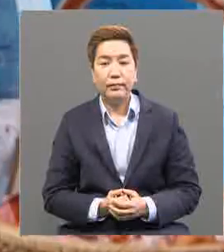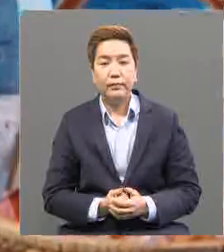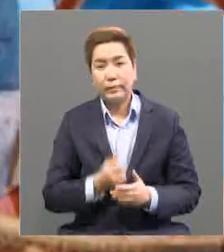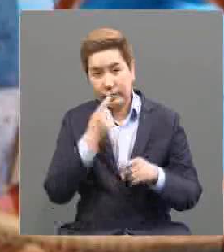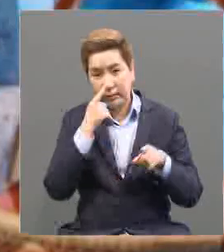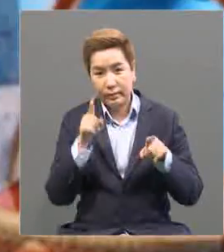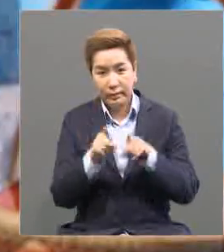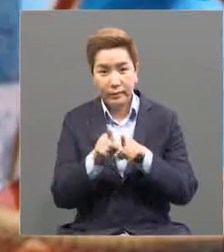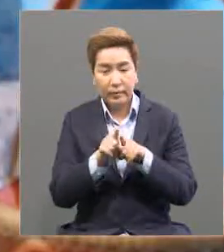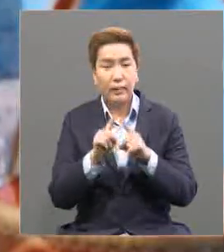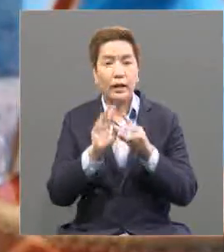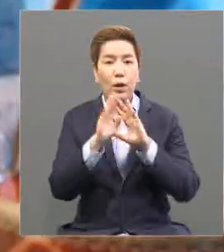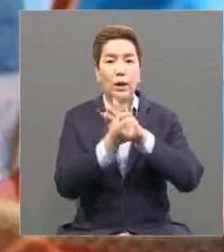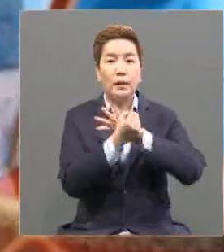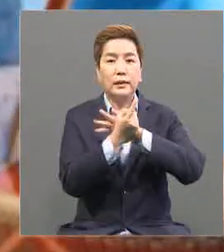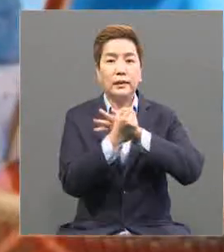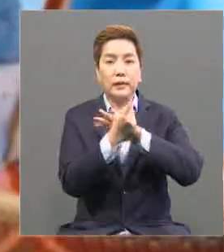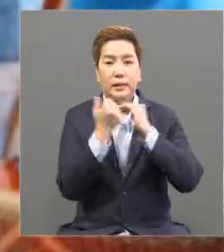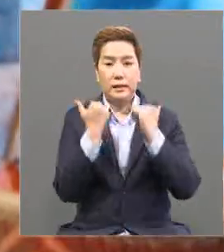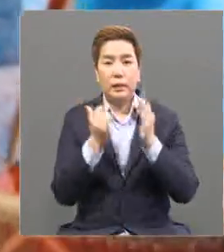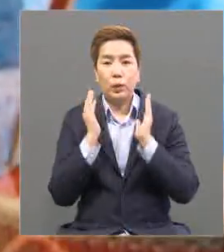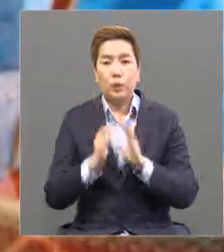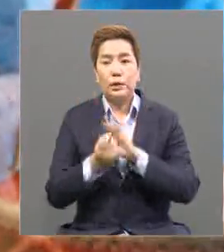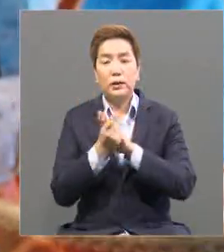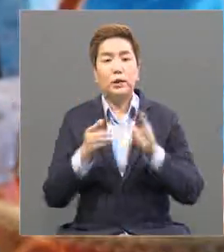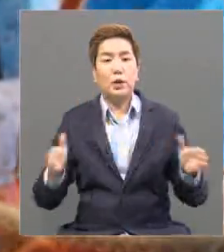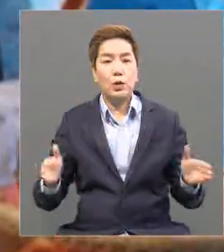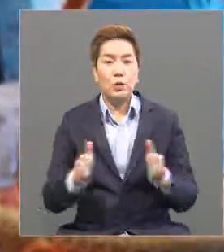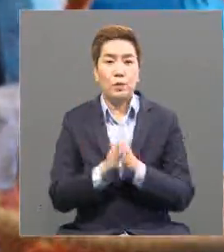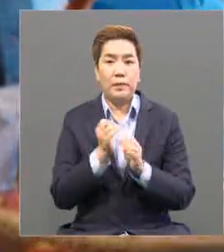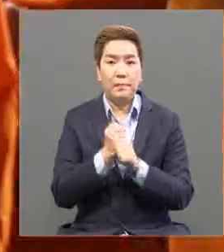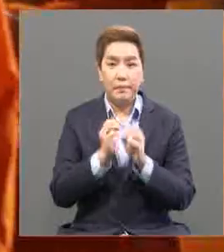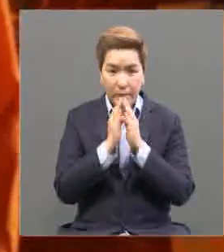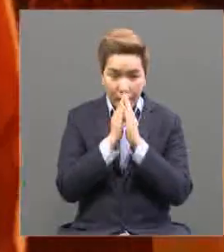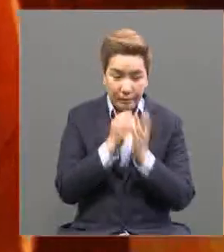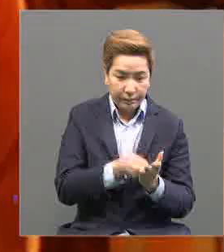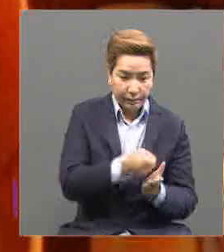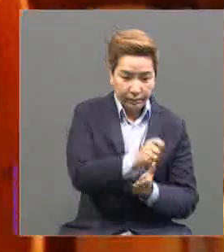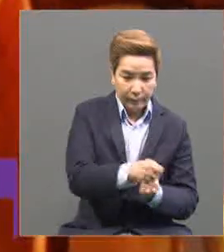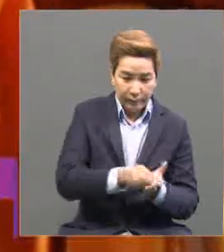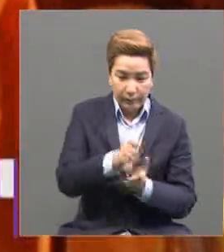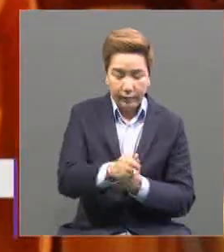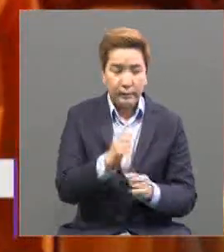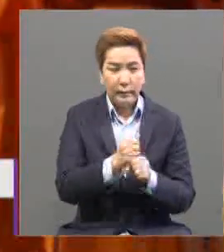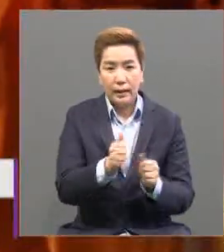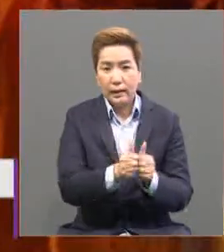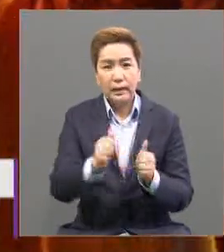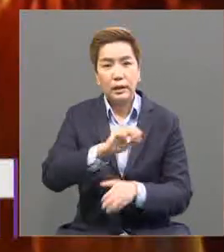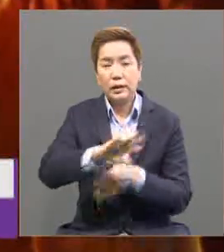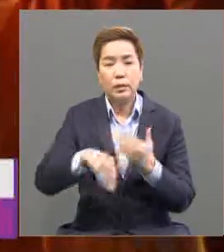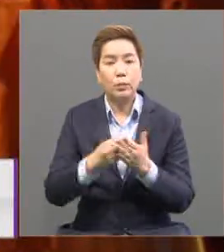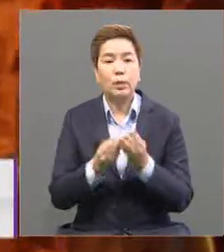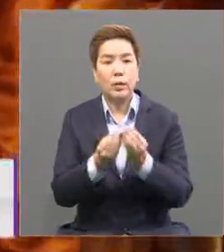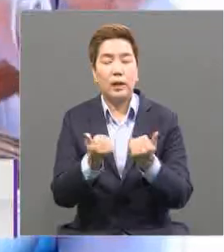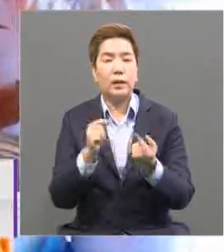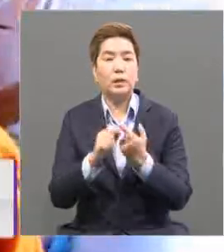เช่นเดียวกับที่จังหวัดศรีสะเกษนะครับชาวจังหวัดศรีสะเกษที่ร่วมกันทำบุญตักบาตรถวายเป็นพระราชกุศลเนื่องในโอกาสวันมหามงค